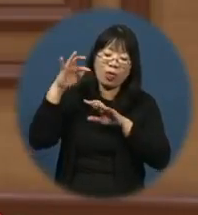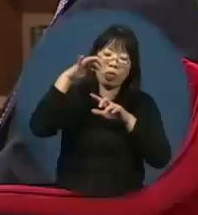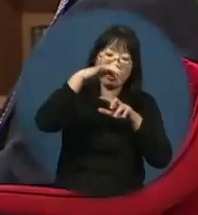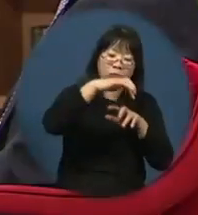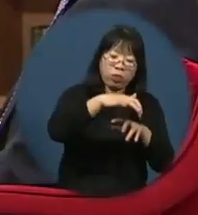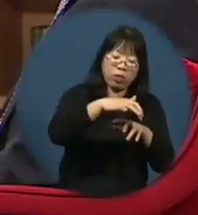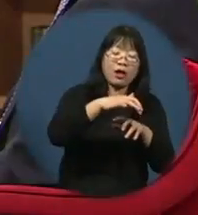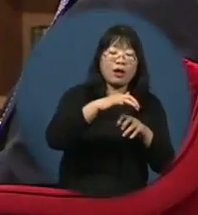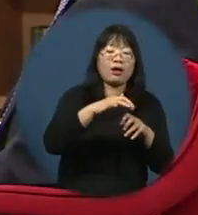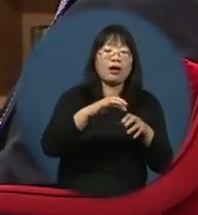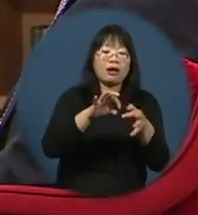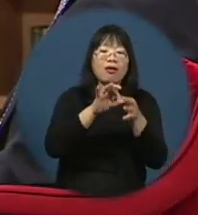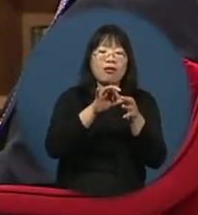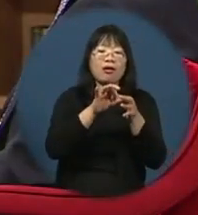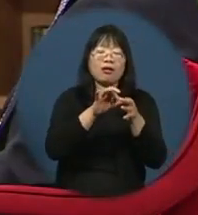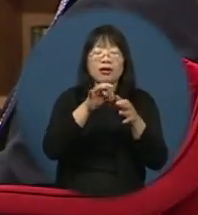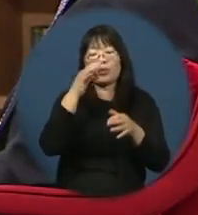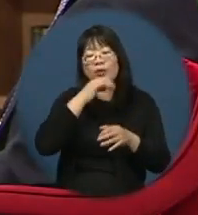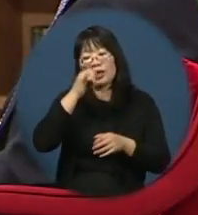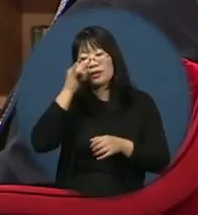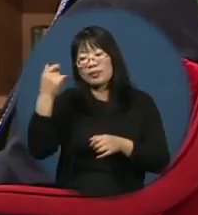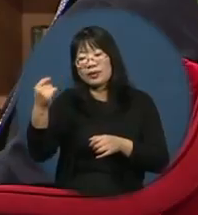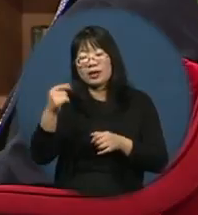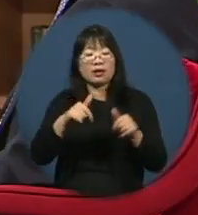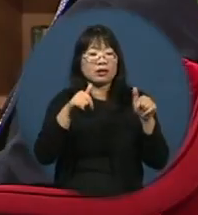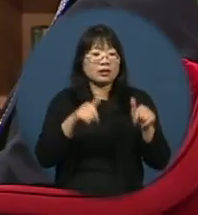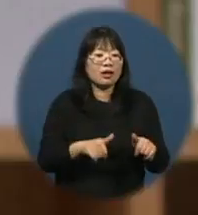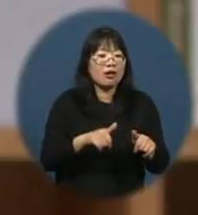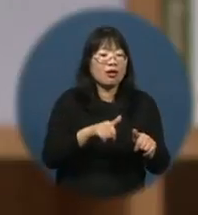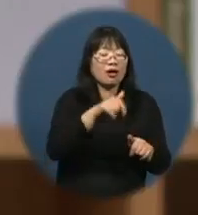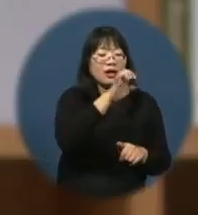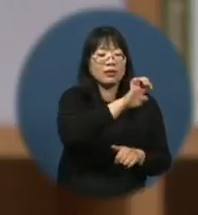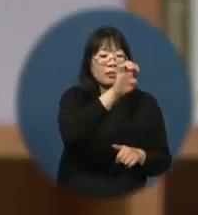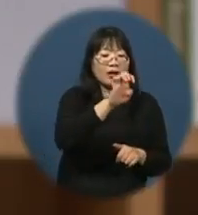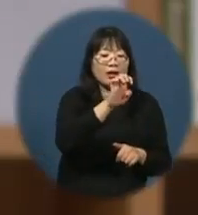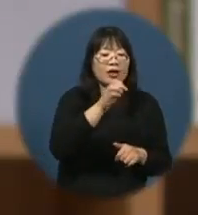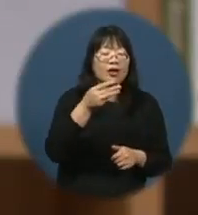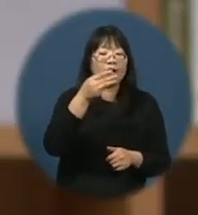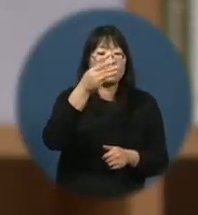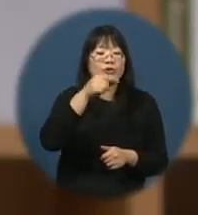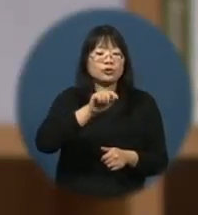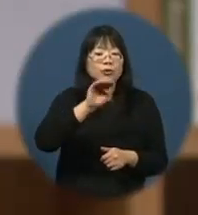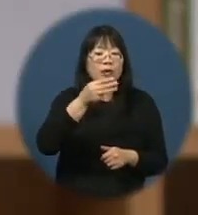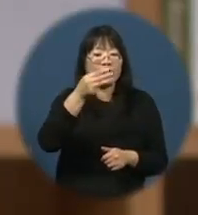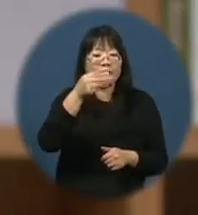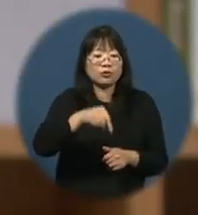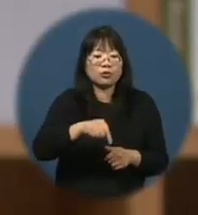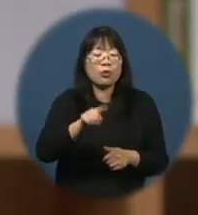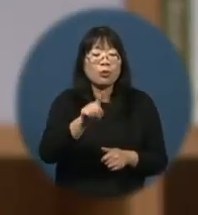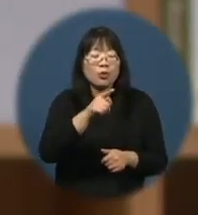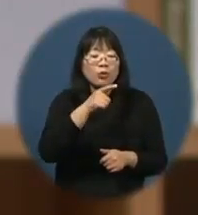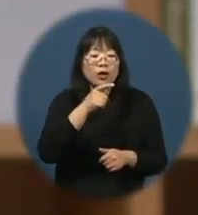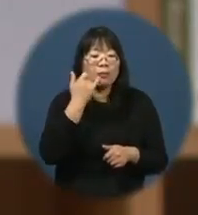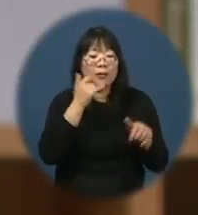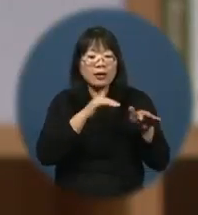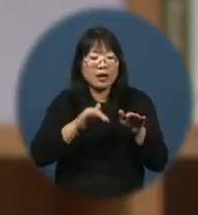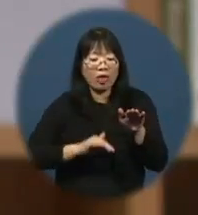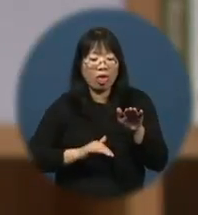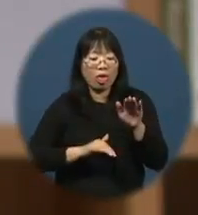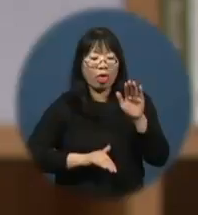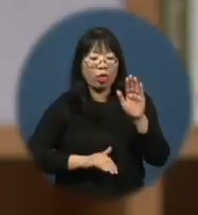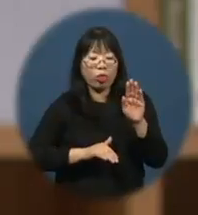시각도 있습니다. 뭐 저 서태평양 쪽에 뭐 투발루 뭐 이런 나라들은 해수면 상승 좀 되면 아예